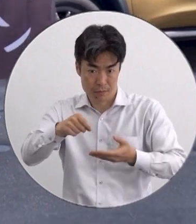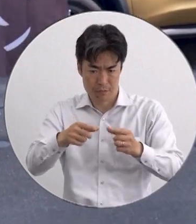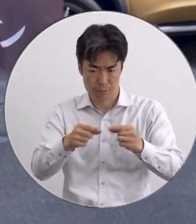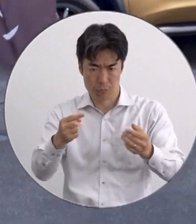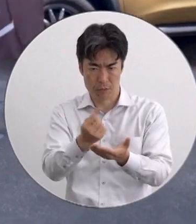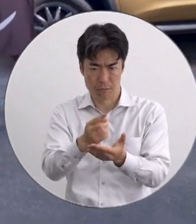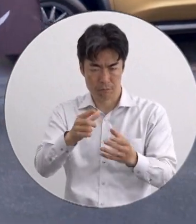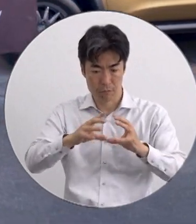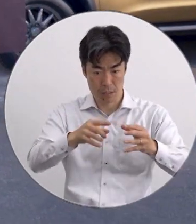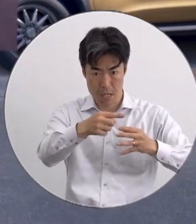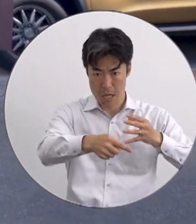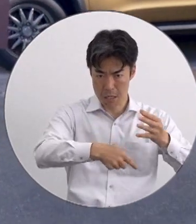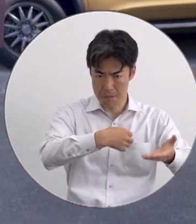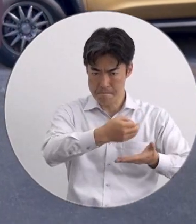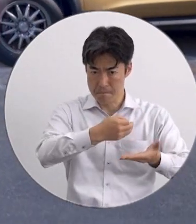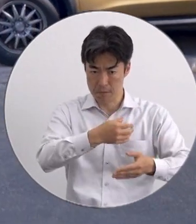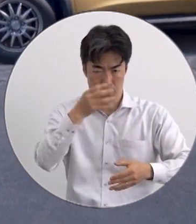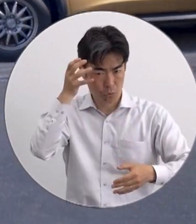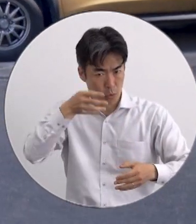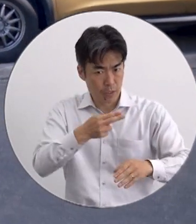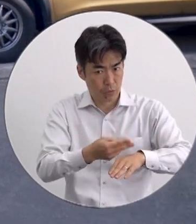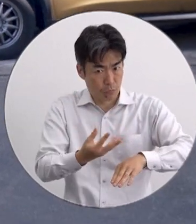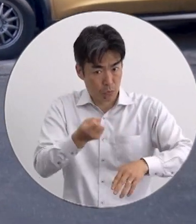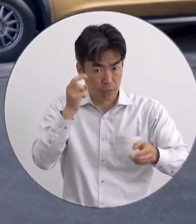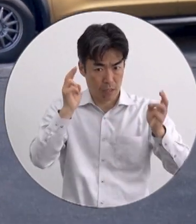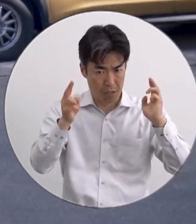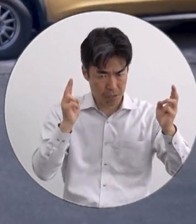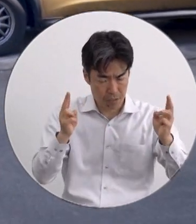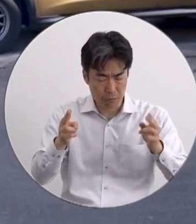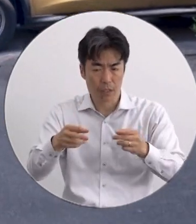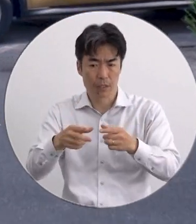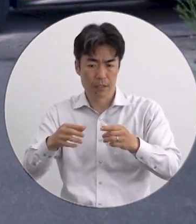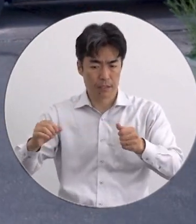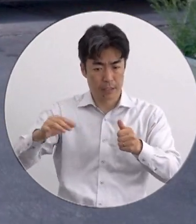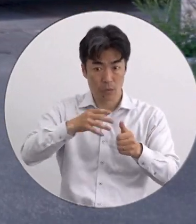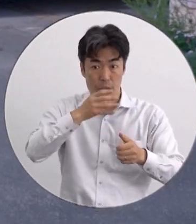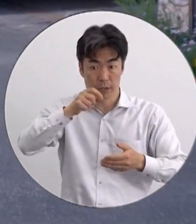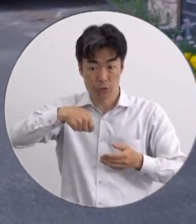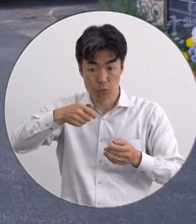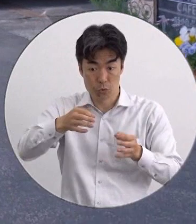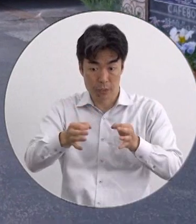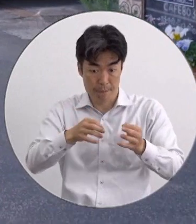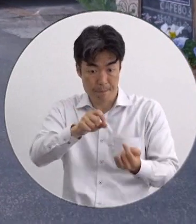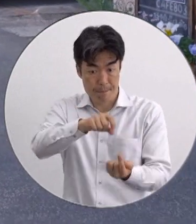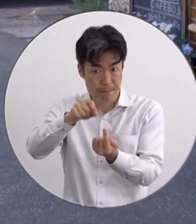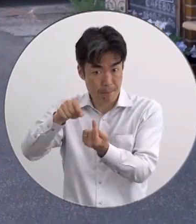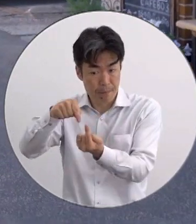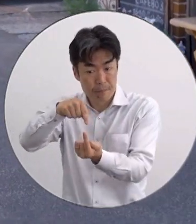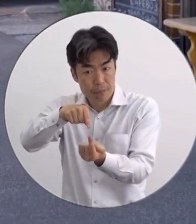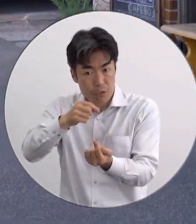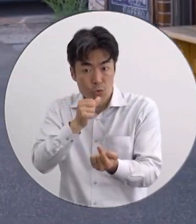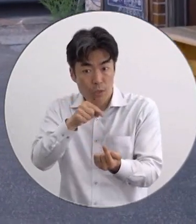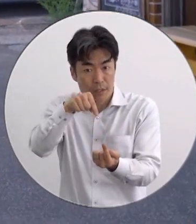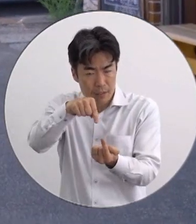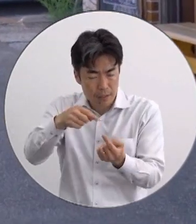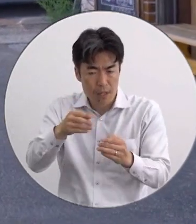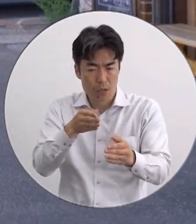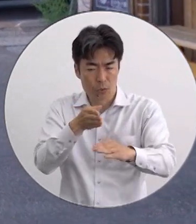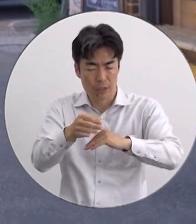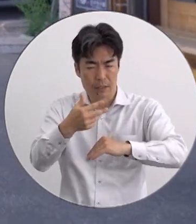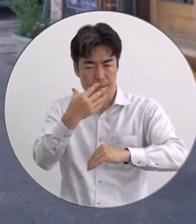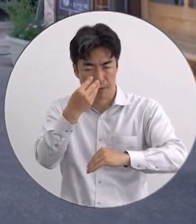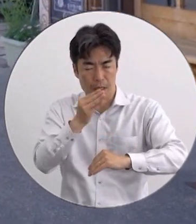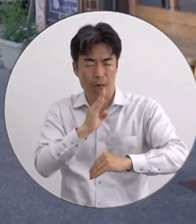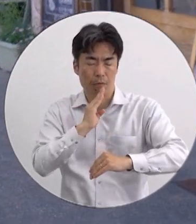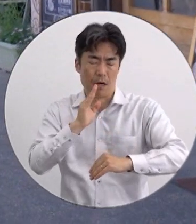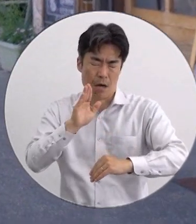に通じる技術を持つ企業や人気の飲食店にスポットを当て越谷市の魅力を発見するコーナーです。今回